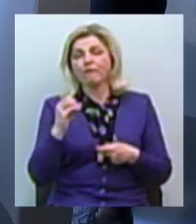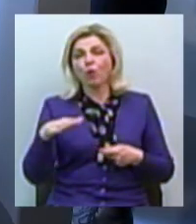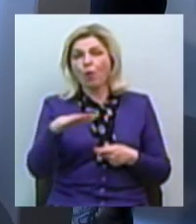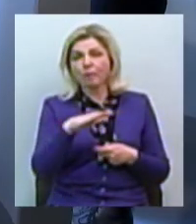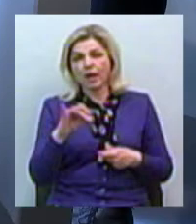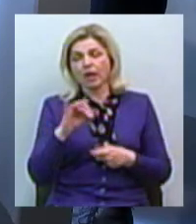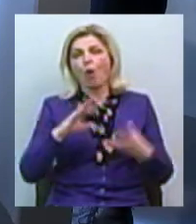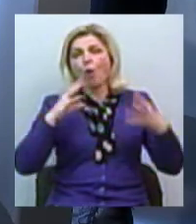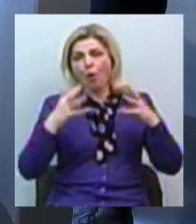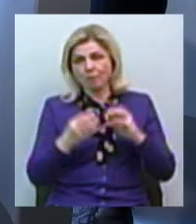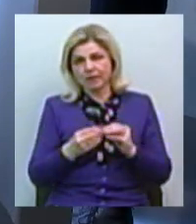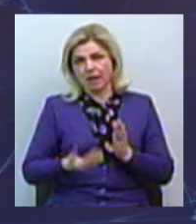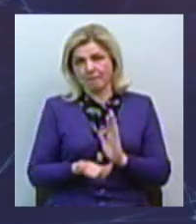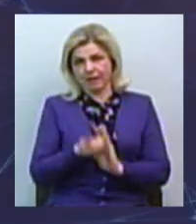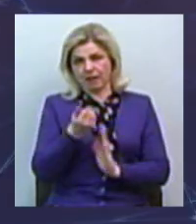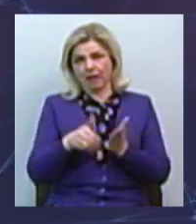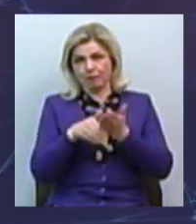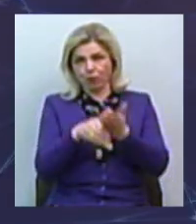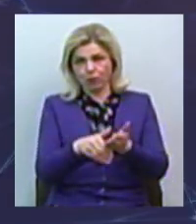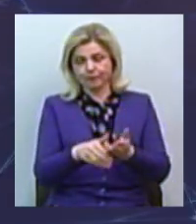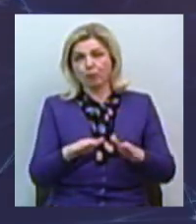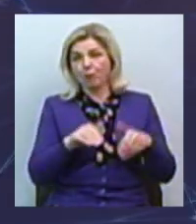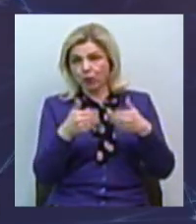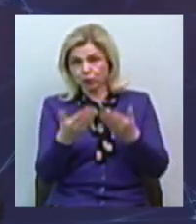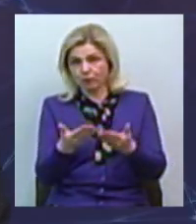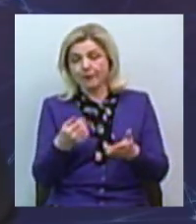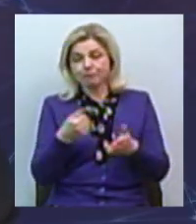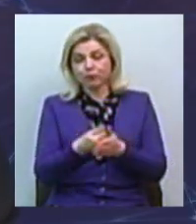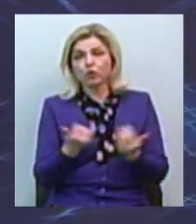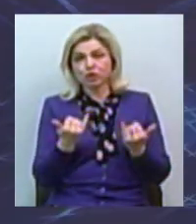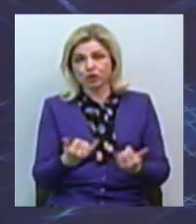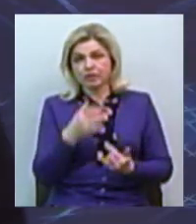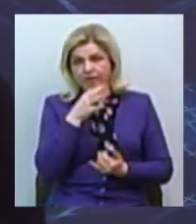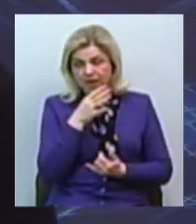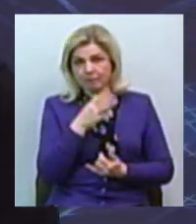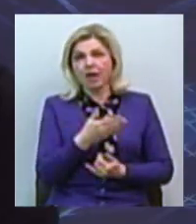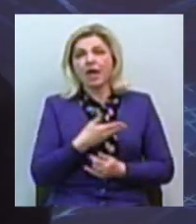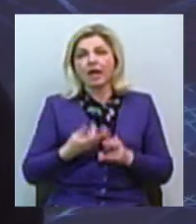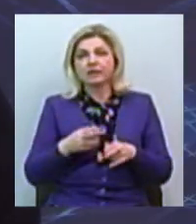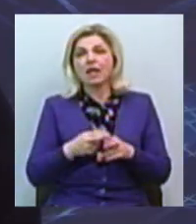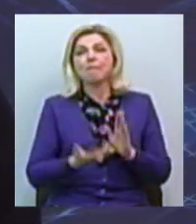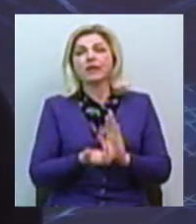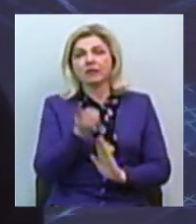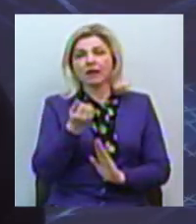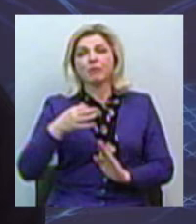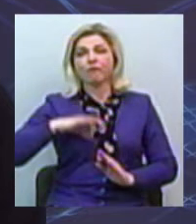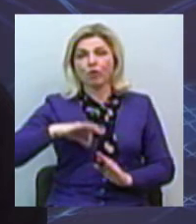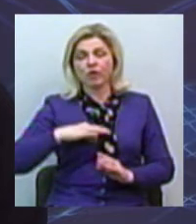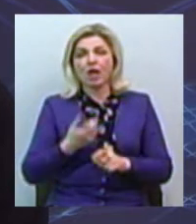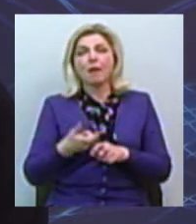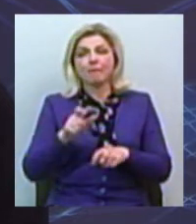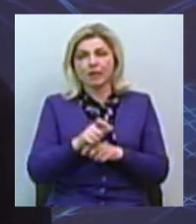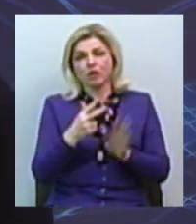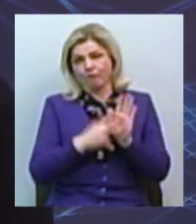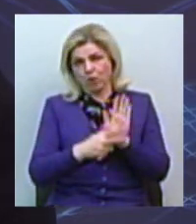комплексну підтримку ми їм пропонуємо. І за цей час, до сьогоднішнього дня, з цієї підтримки скористалося більш ніж 70 проєктів.